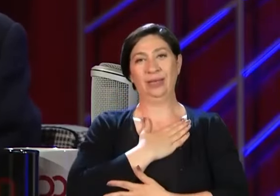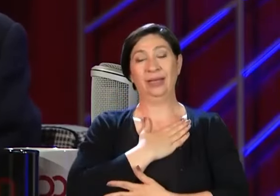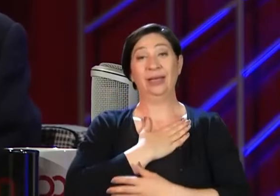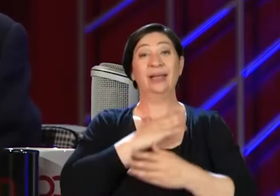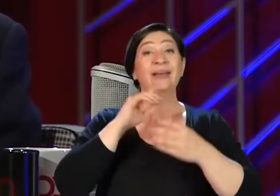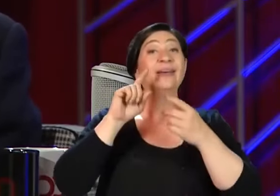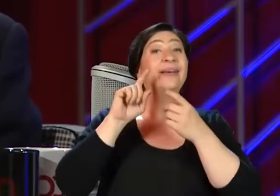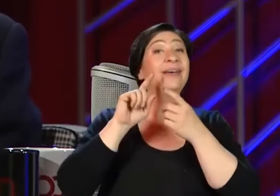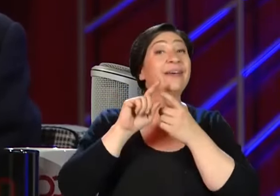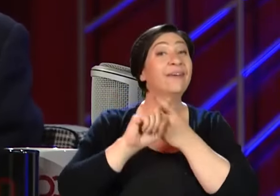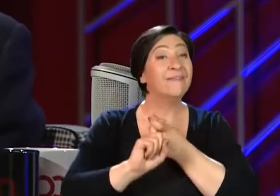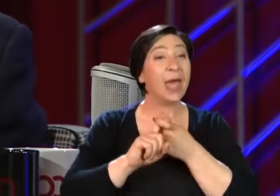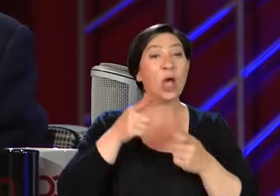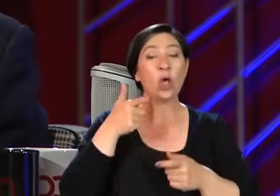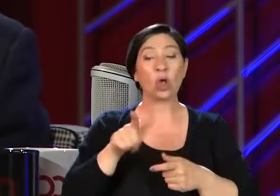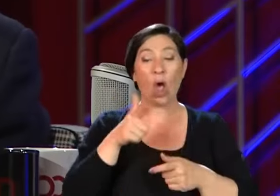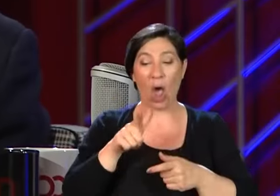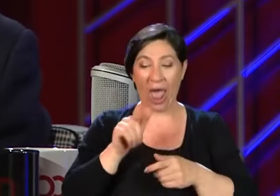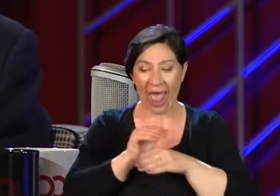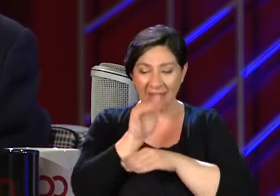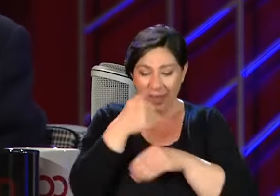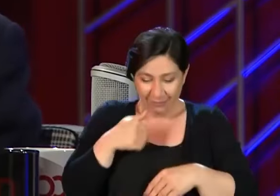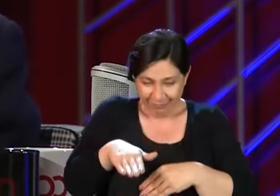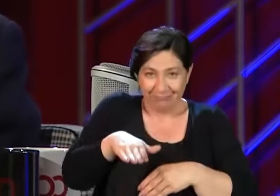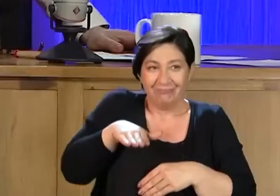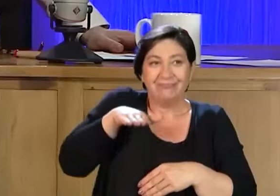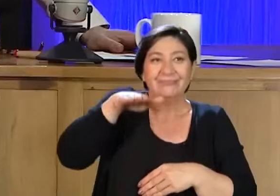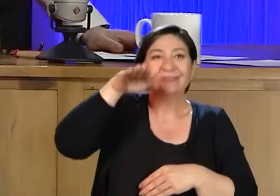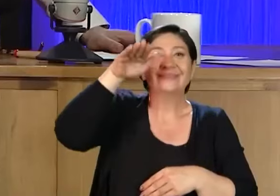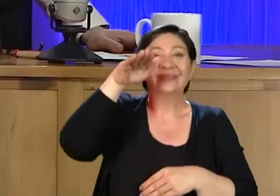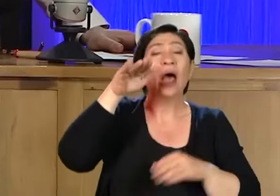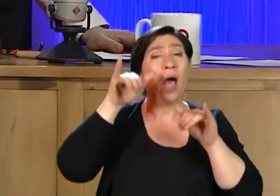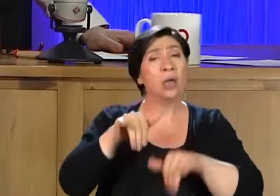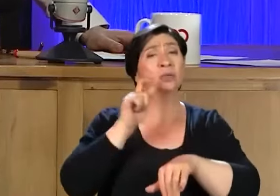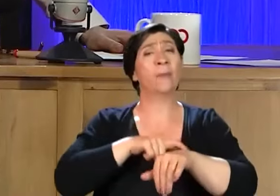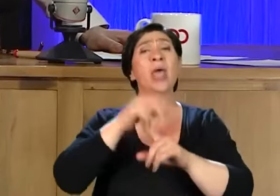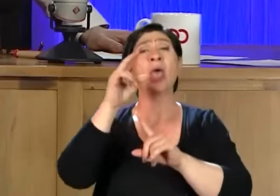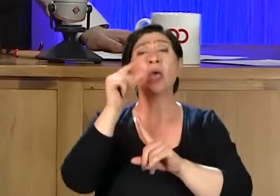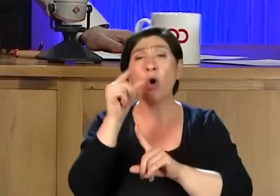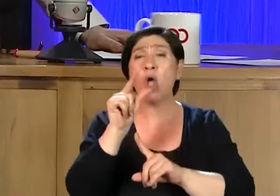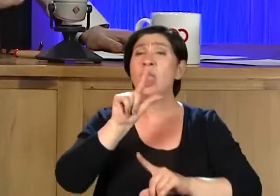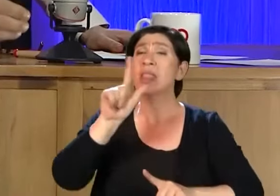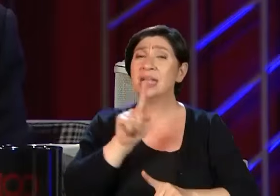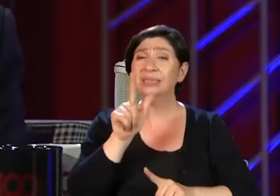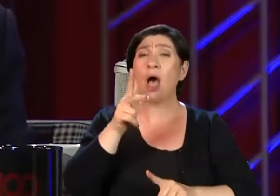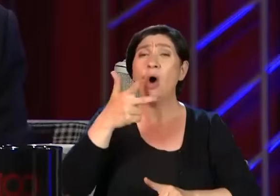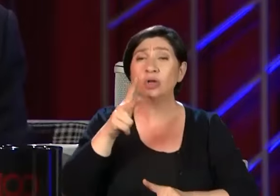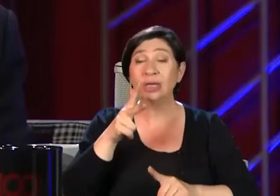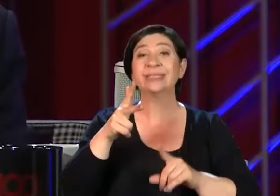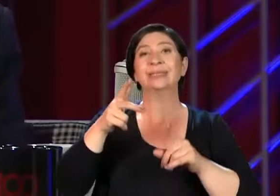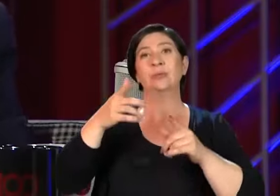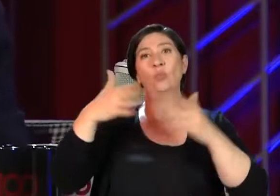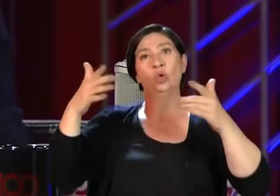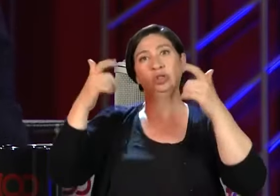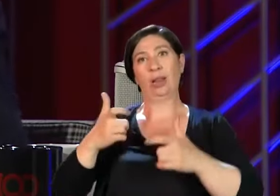ve köy hayatıyla yetişmiş birisiyim. Aynı dönemde ilkokulu, ortaokulu, liseyi şehirde okumuş